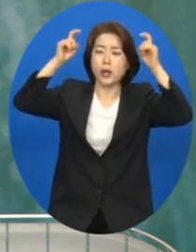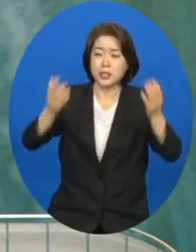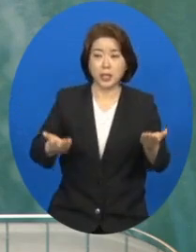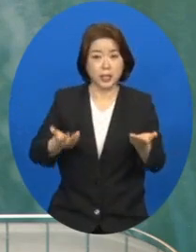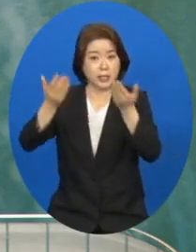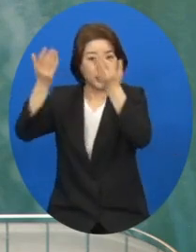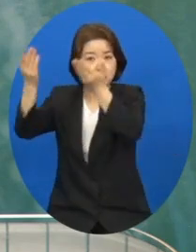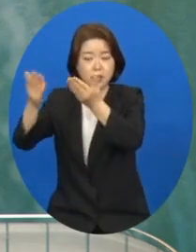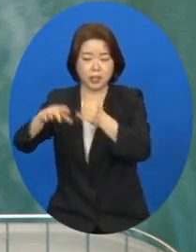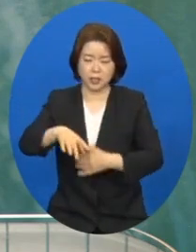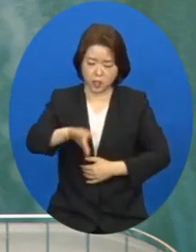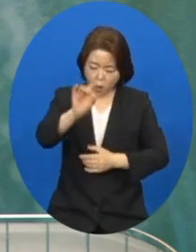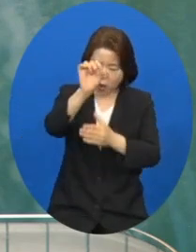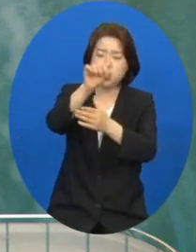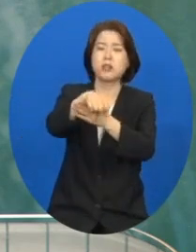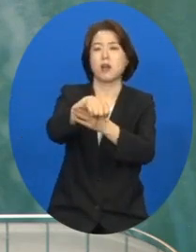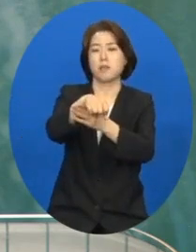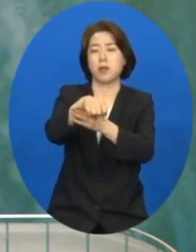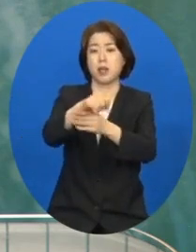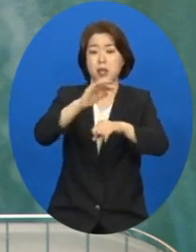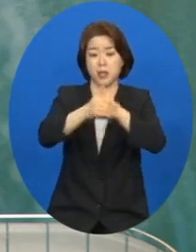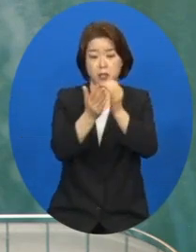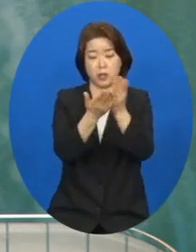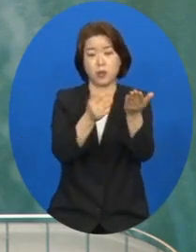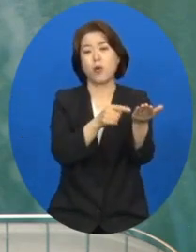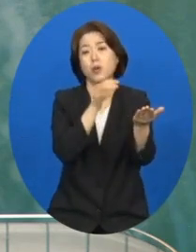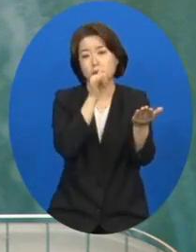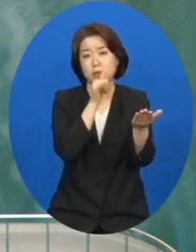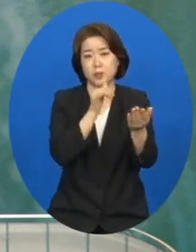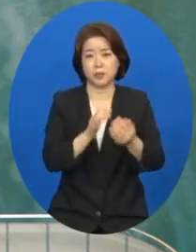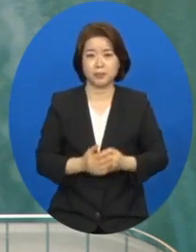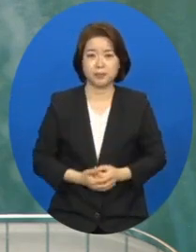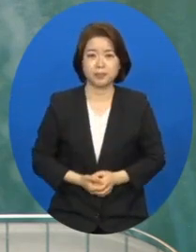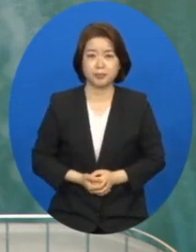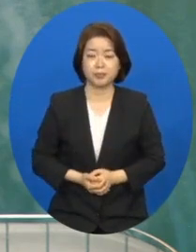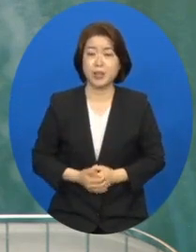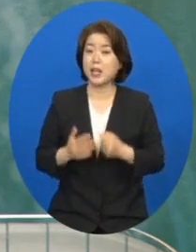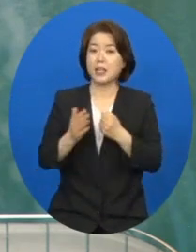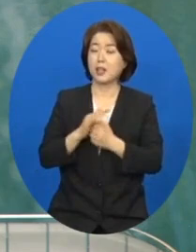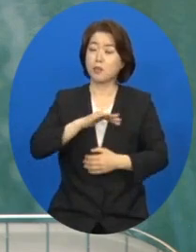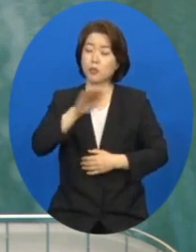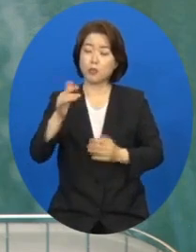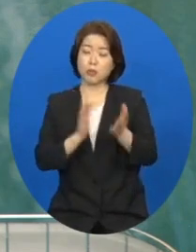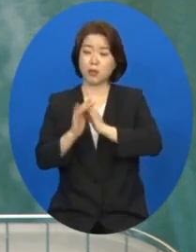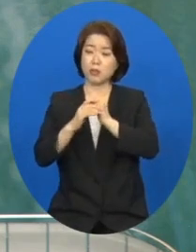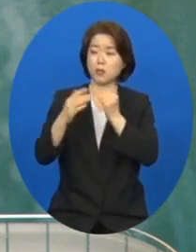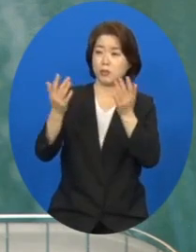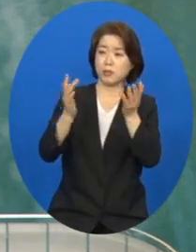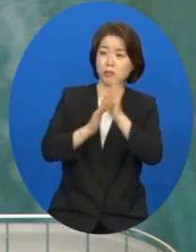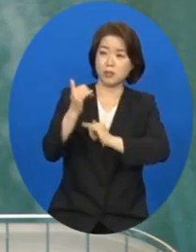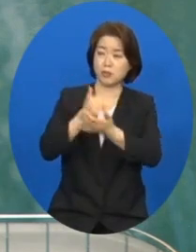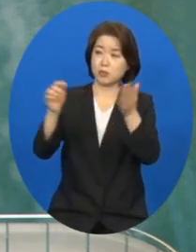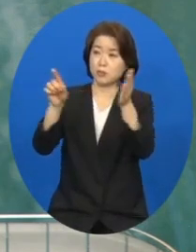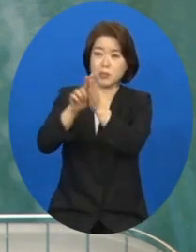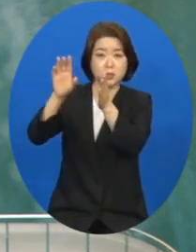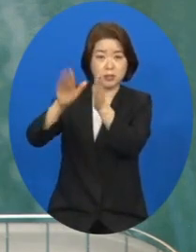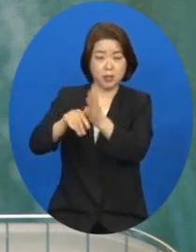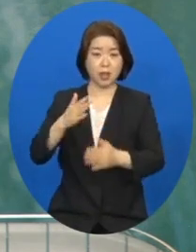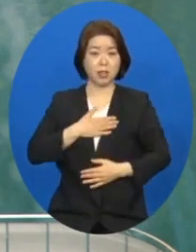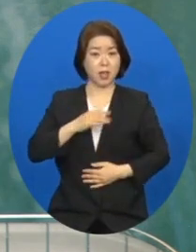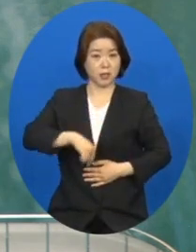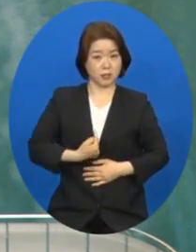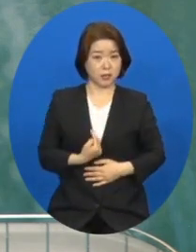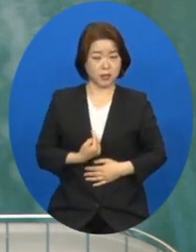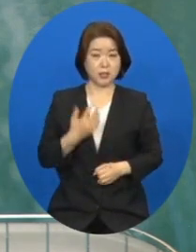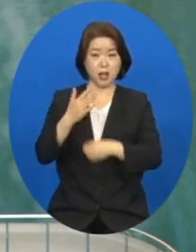드려진 첫 열매라고 성경은 이야기하고 있어요. 그러니까 우리가 예수를 믿을 때 우리 자신이